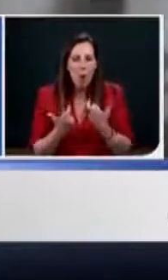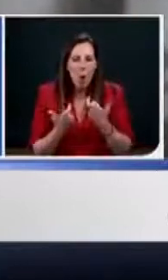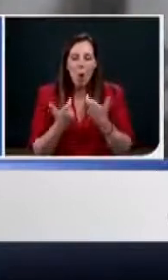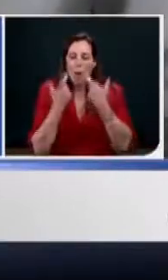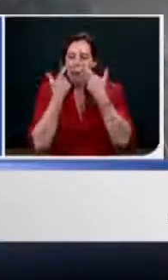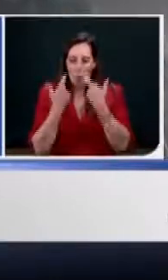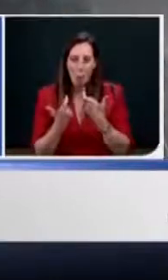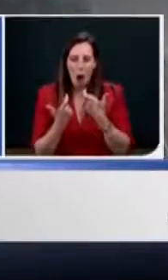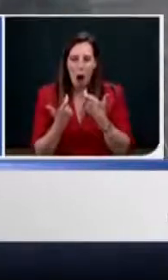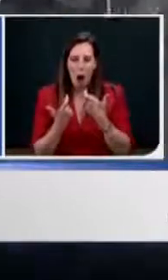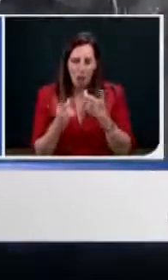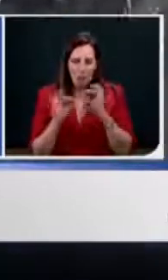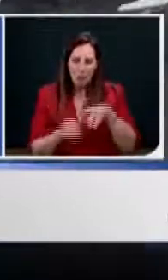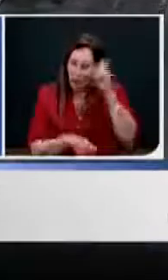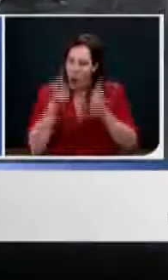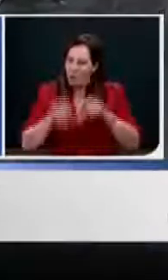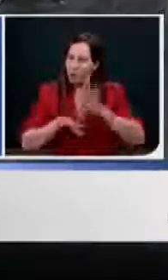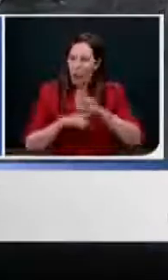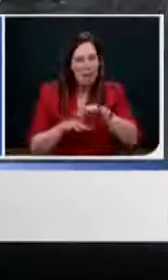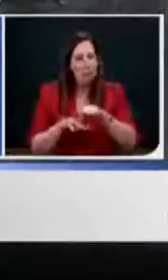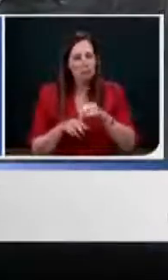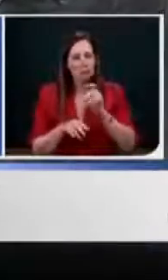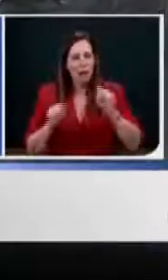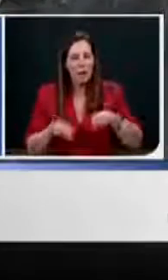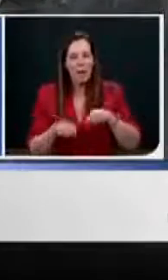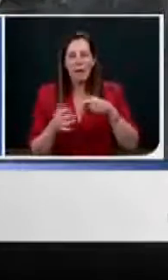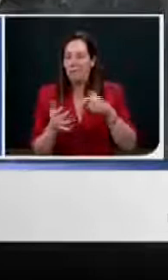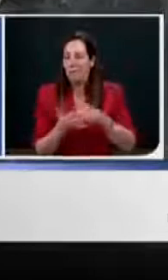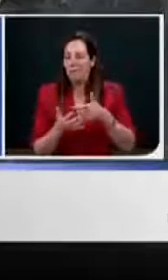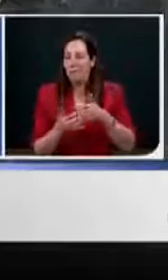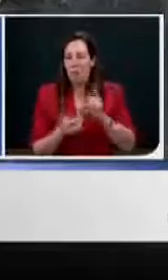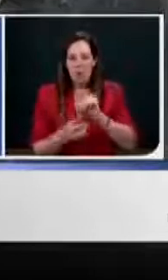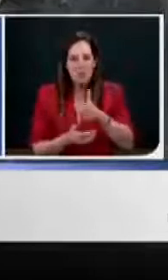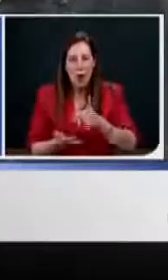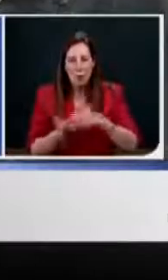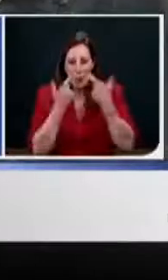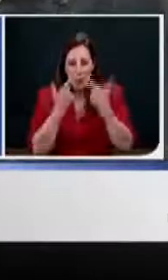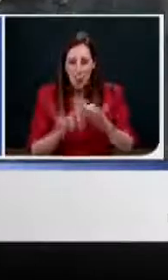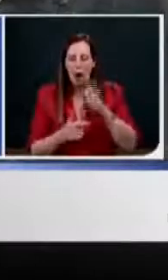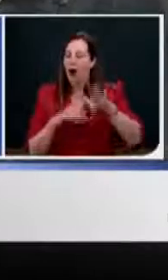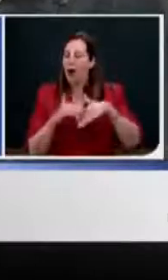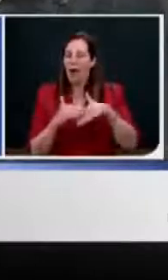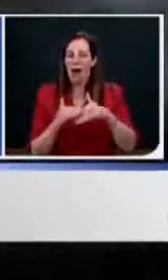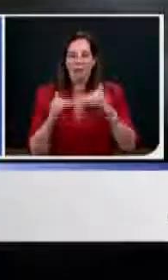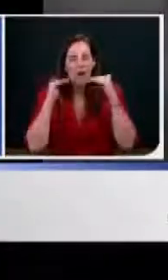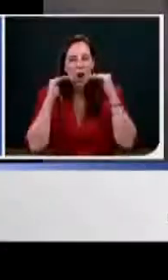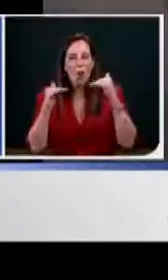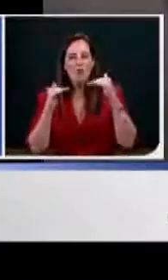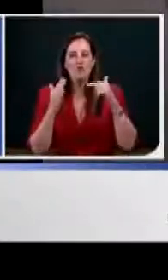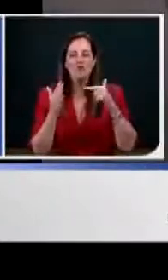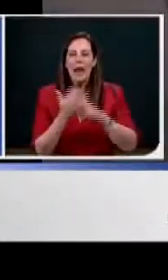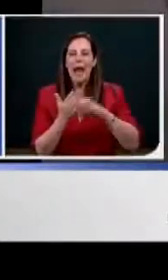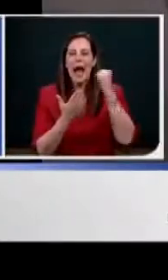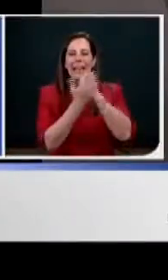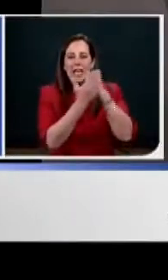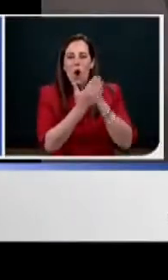ידי אנשים, באמת אנשי מקצוע. טיב של הריצוף, אחר כך טיב של חיפוי